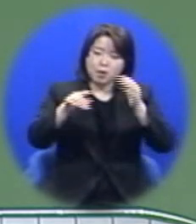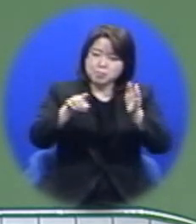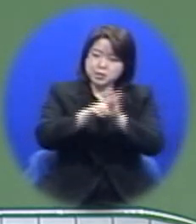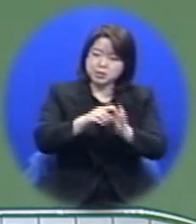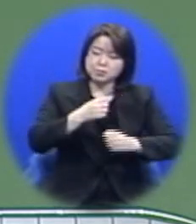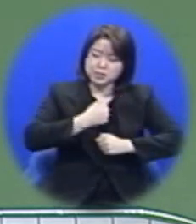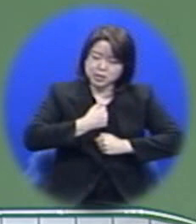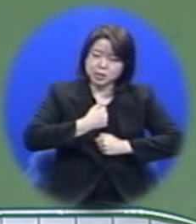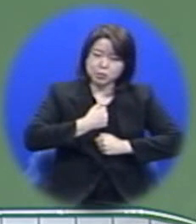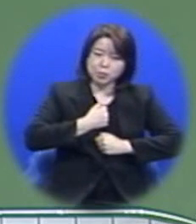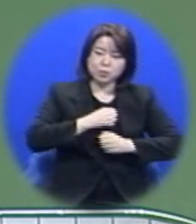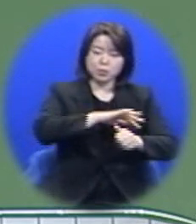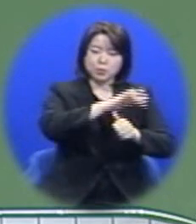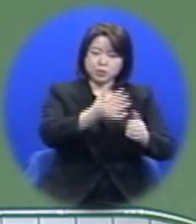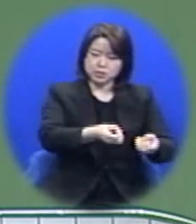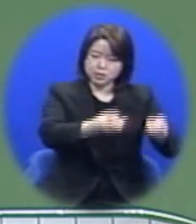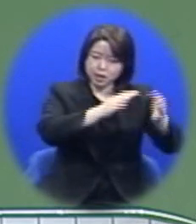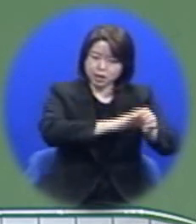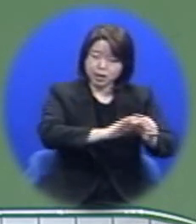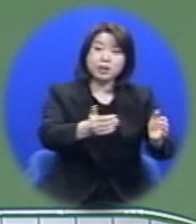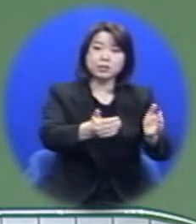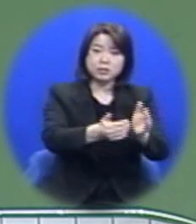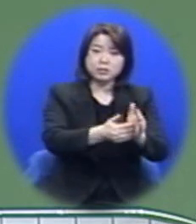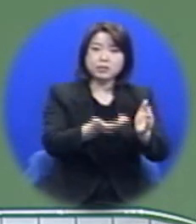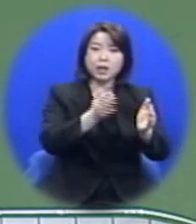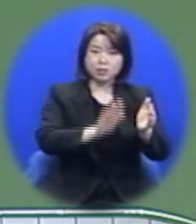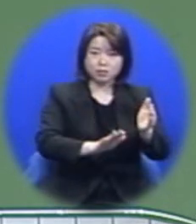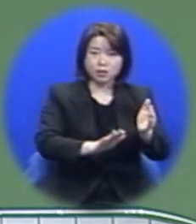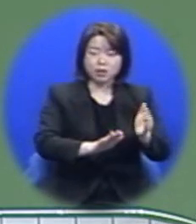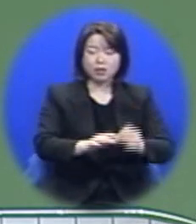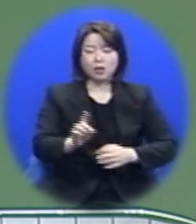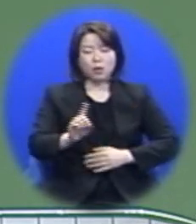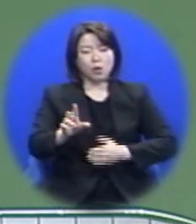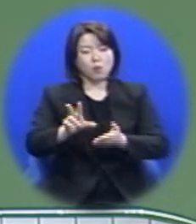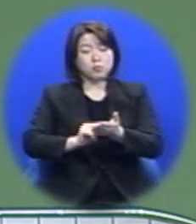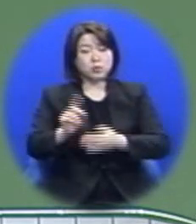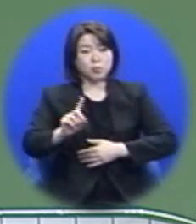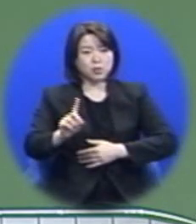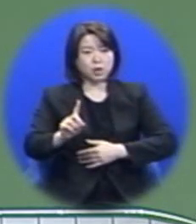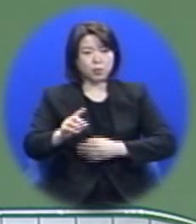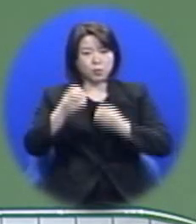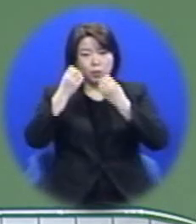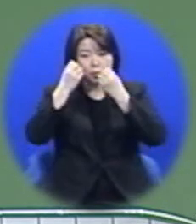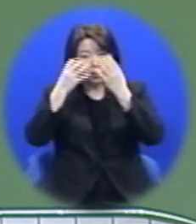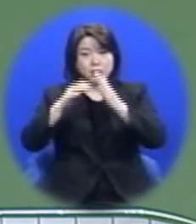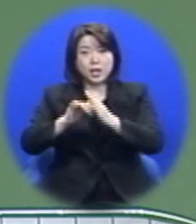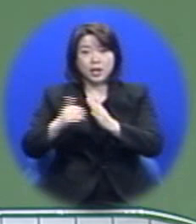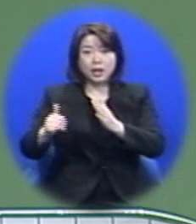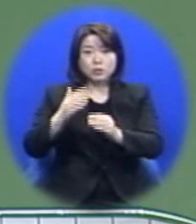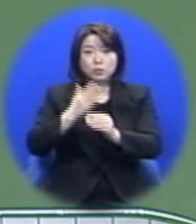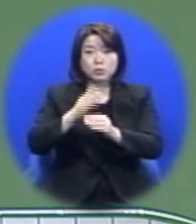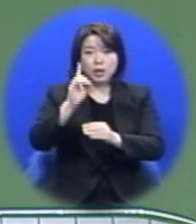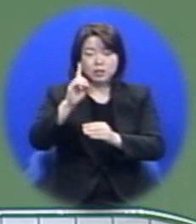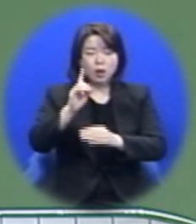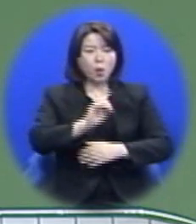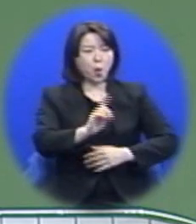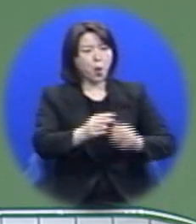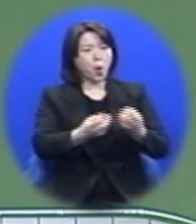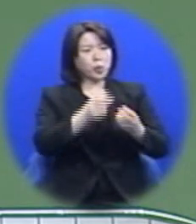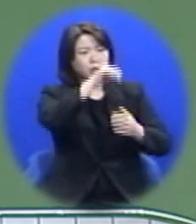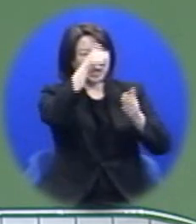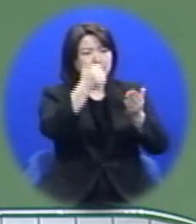마쳤는데, 문제는 새가족 중에 한 분이 어떻게 장로님의 가정에 그런 일이 일어날 수